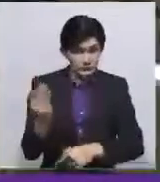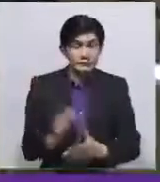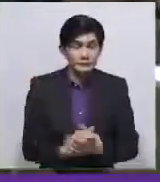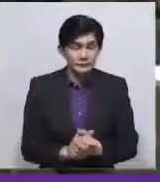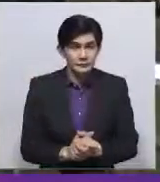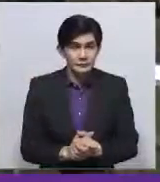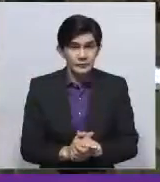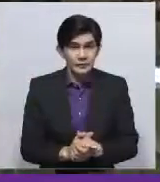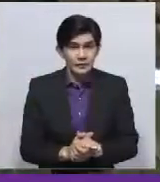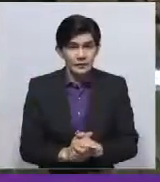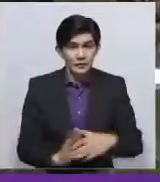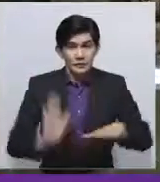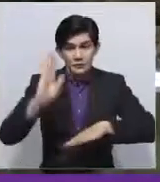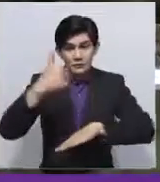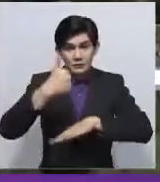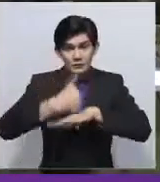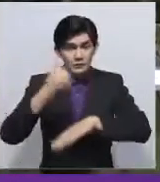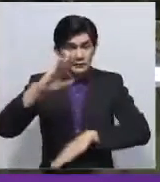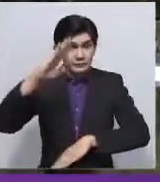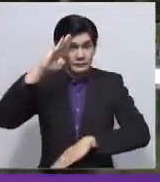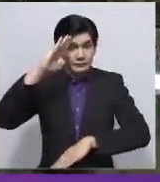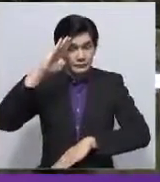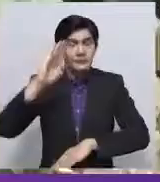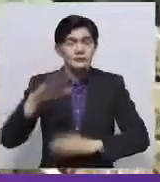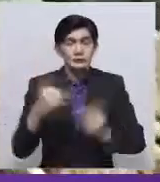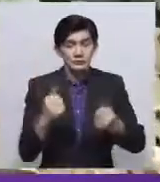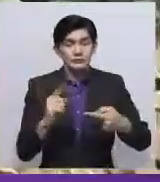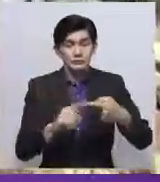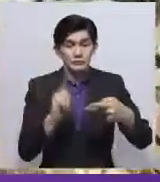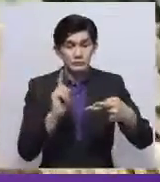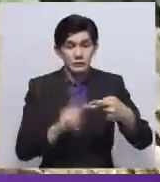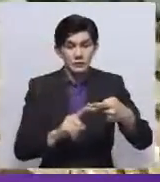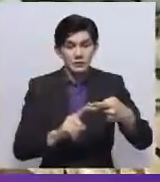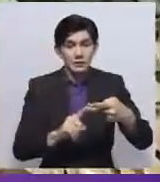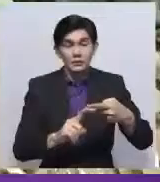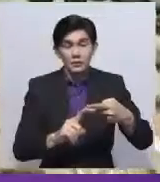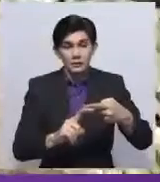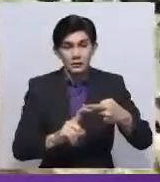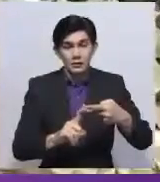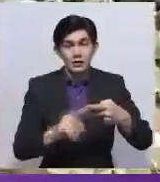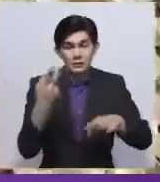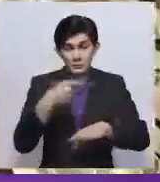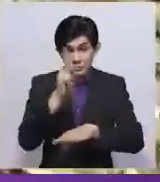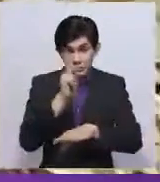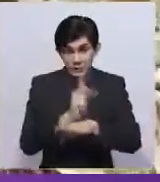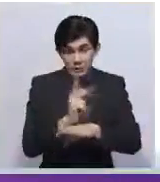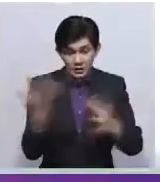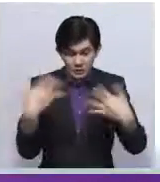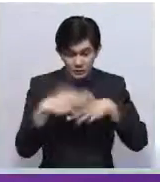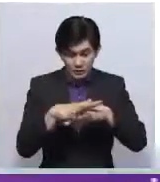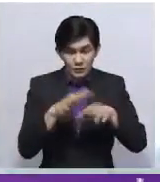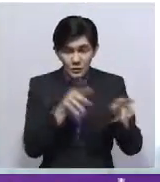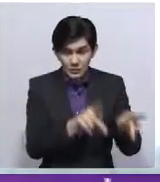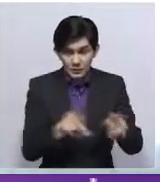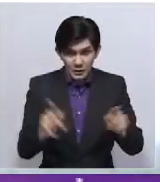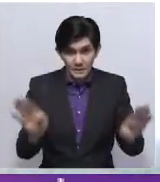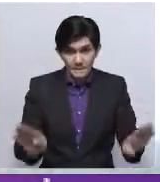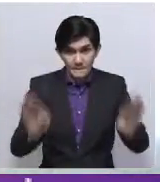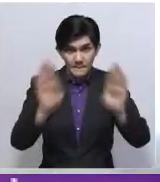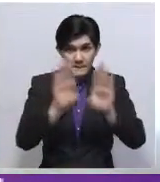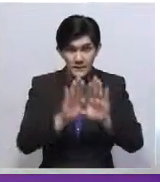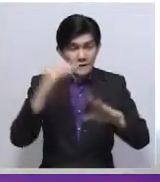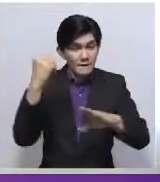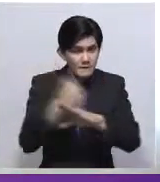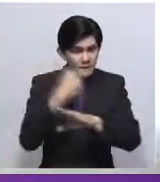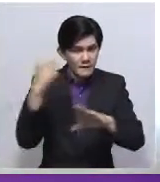พลเอกธนชัยยันต์ศรีสุวรรณนะคะผู้บัญชาการทหารสูงสุดและพลเรือเอกแฮร์รี่บีแฮร์ริสเป็นประธานร่วมในพิธีการปิด